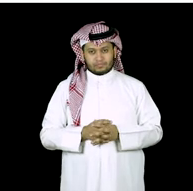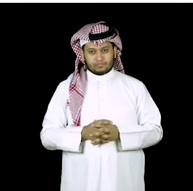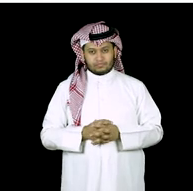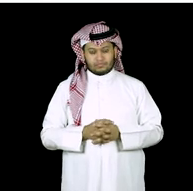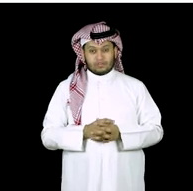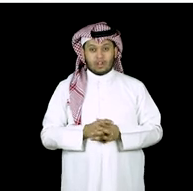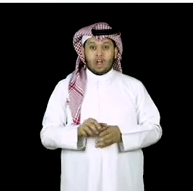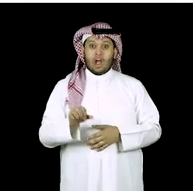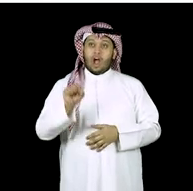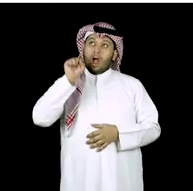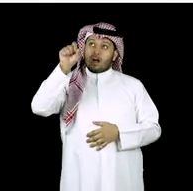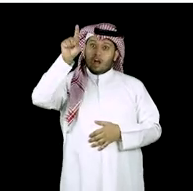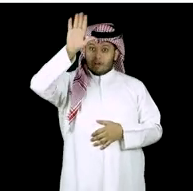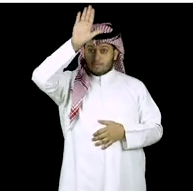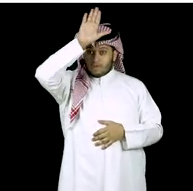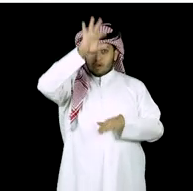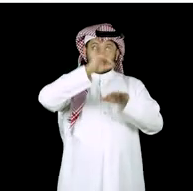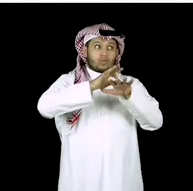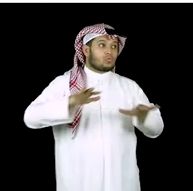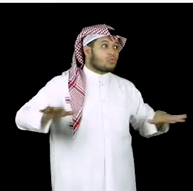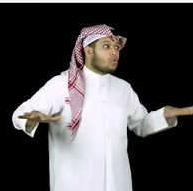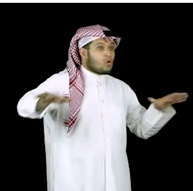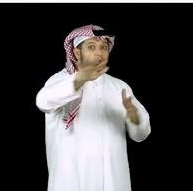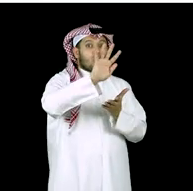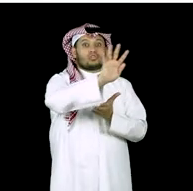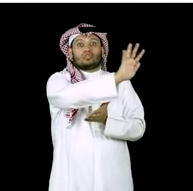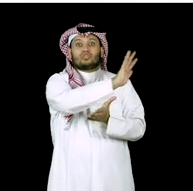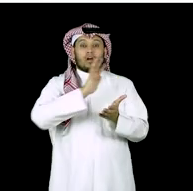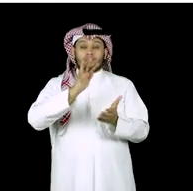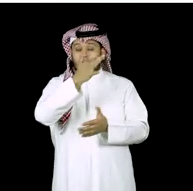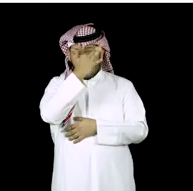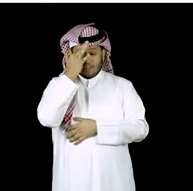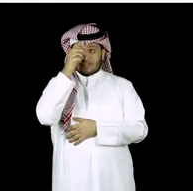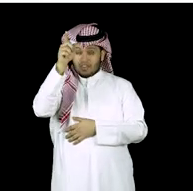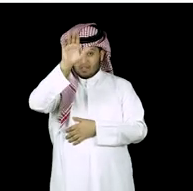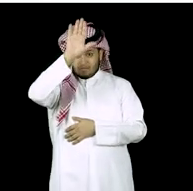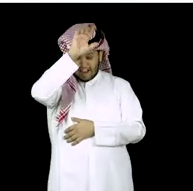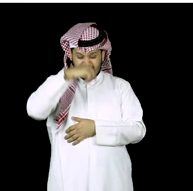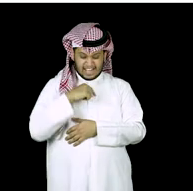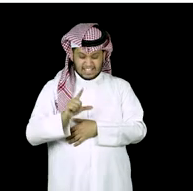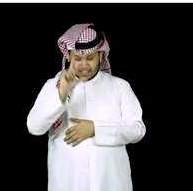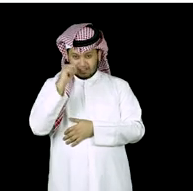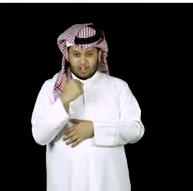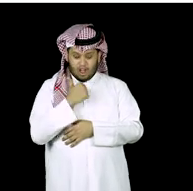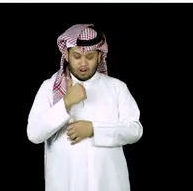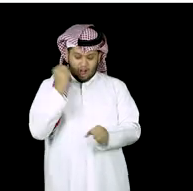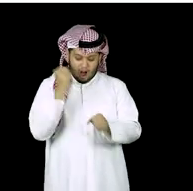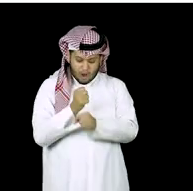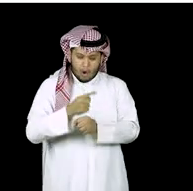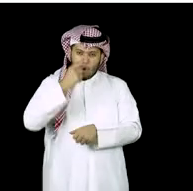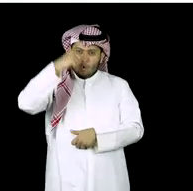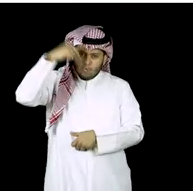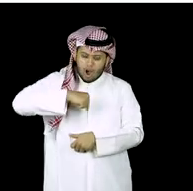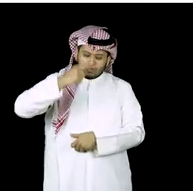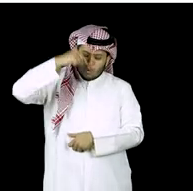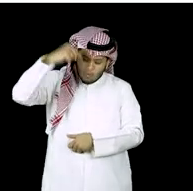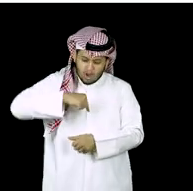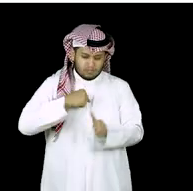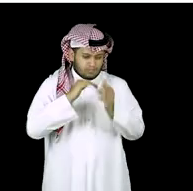حقوق ولي الأمر على الأمة والشعب: إذا قام ولي الأمر بما وجب عليه من حقوق